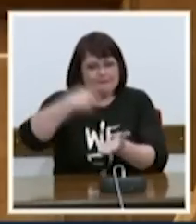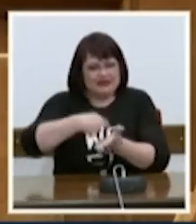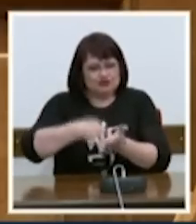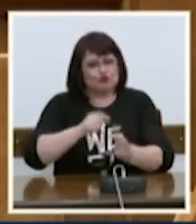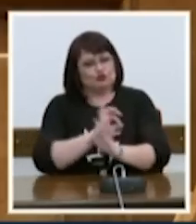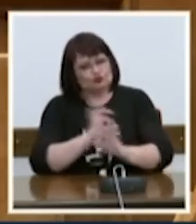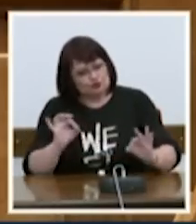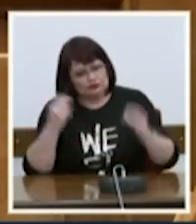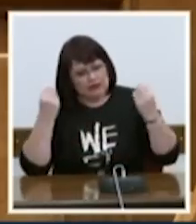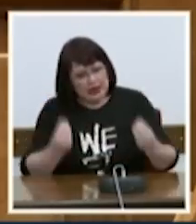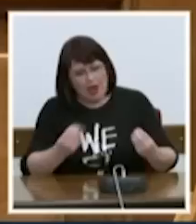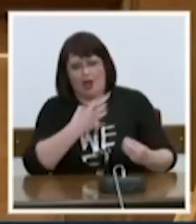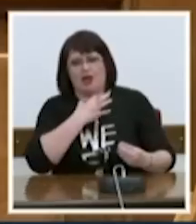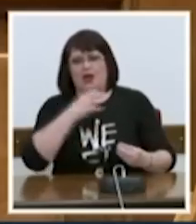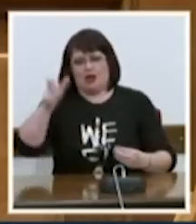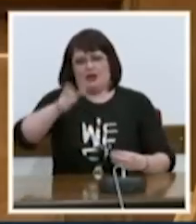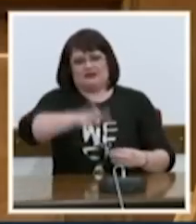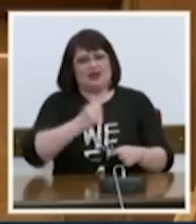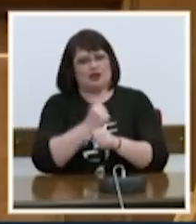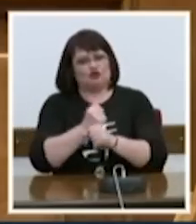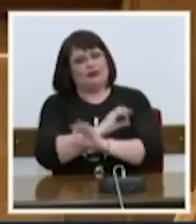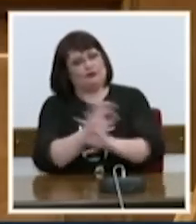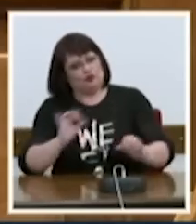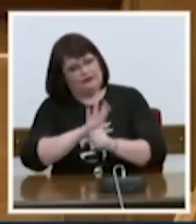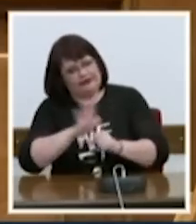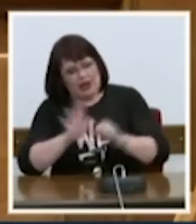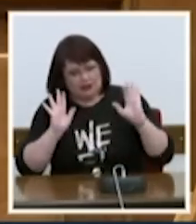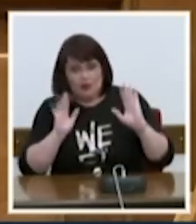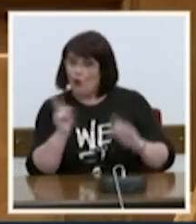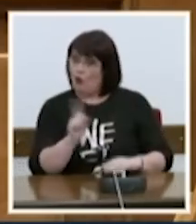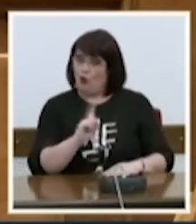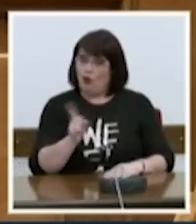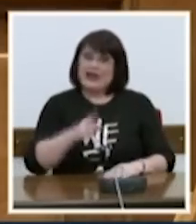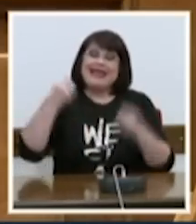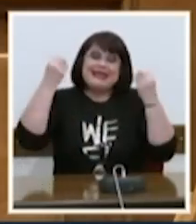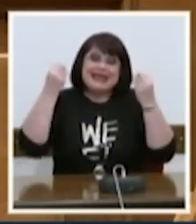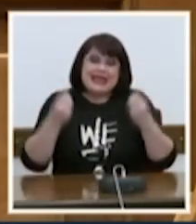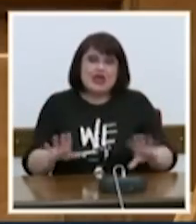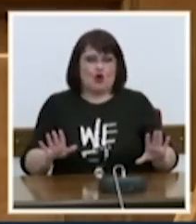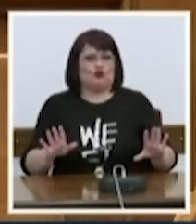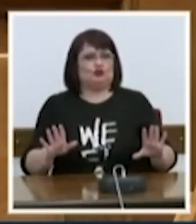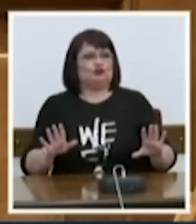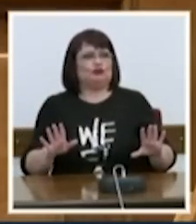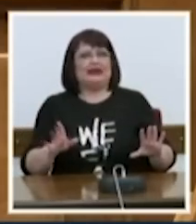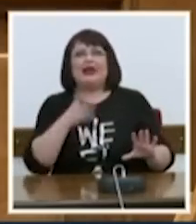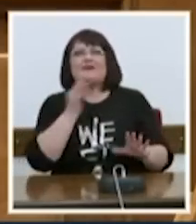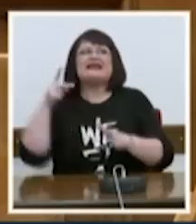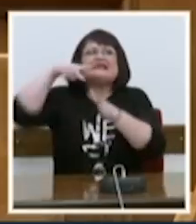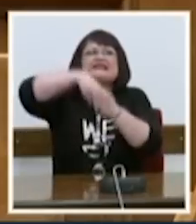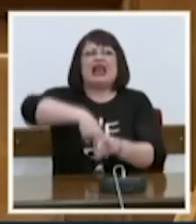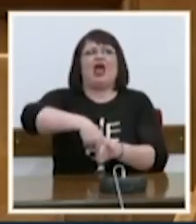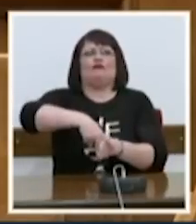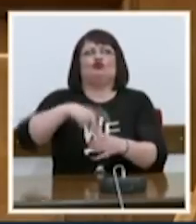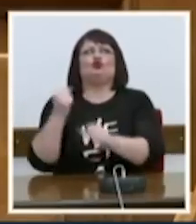καλύπτουν τις ανάγκες των εργαζομένων, αλλά επιδείνωσαν τις συνθήκες γαλέρας.